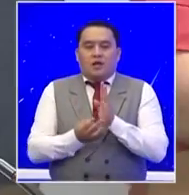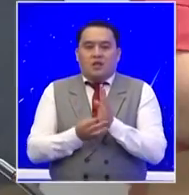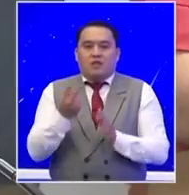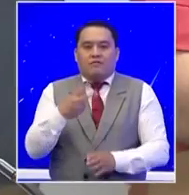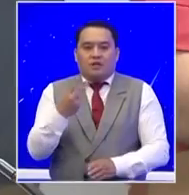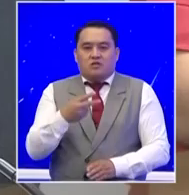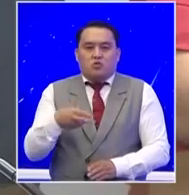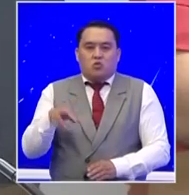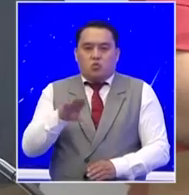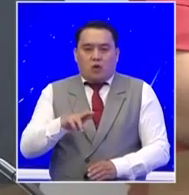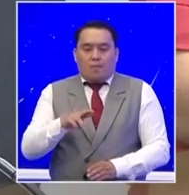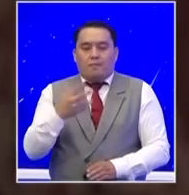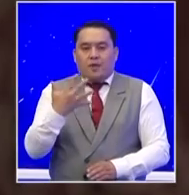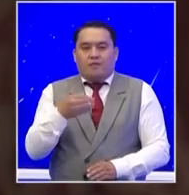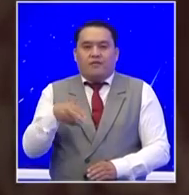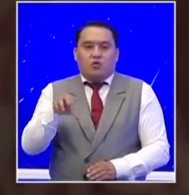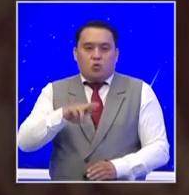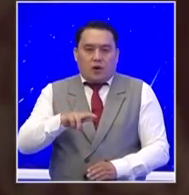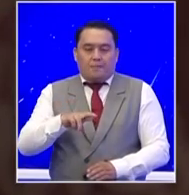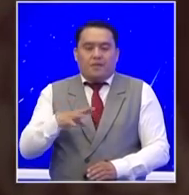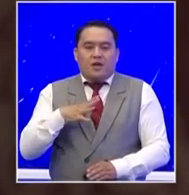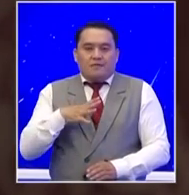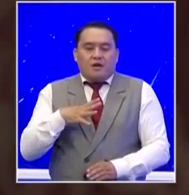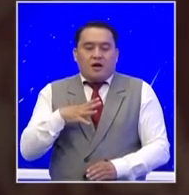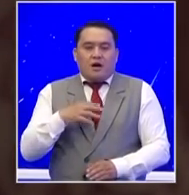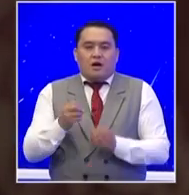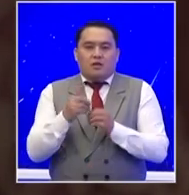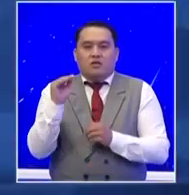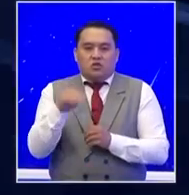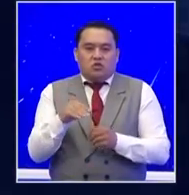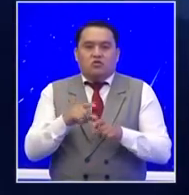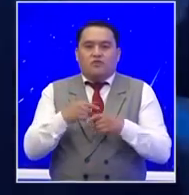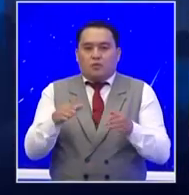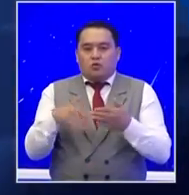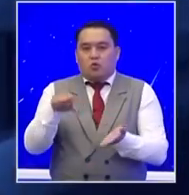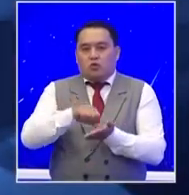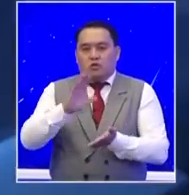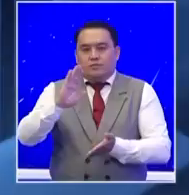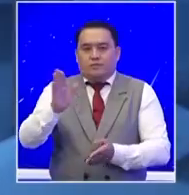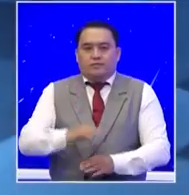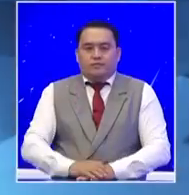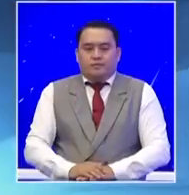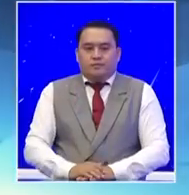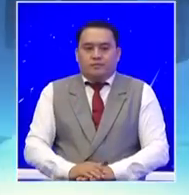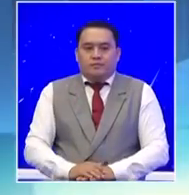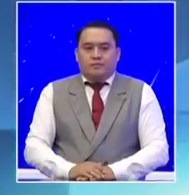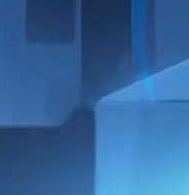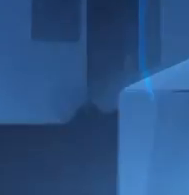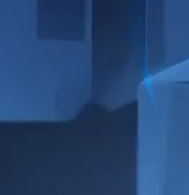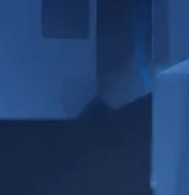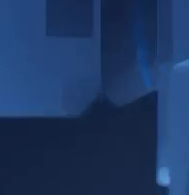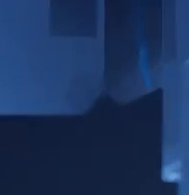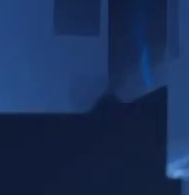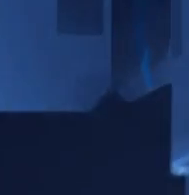июня по 5 июля. Участие в нем примут более 11 тысяч жетысусцев. Ануар Амангельдинов, Аблай Кутыкбай, телеканал